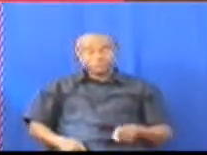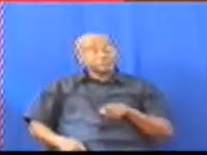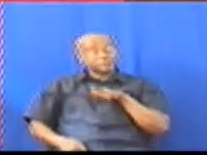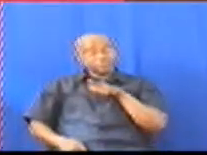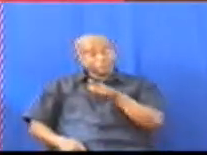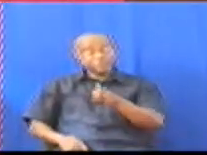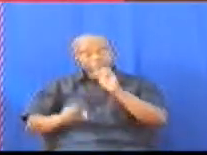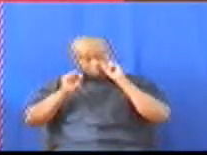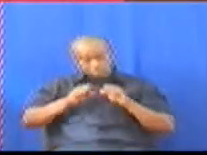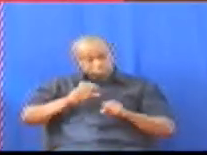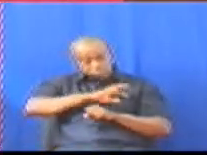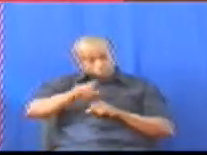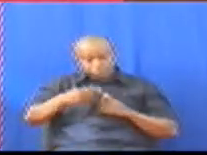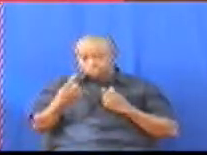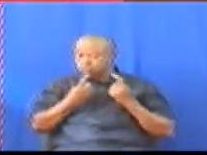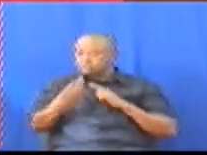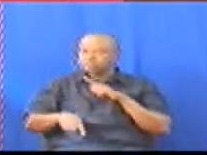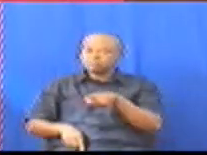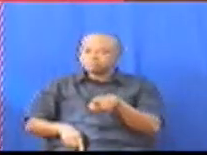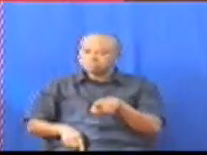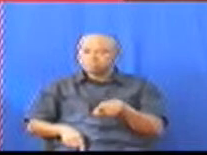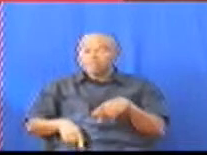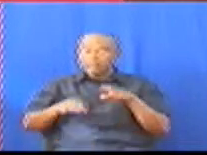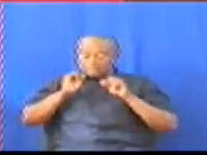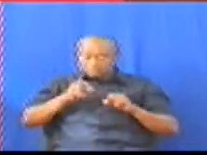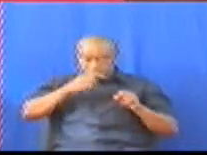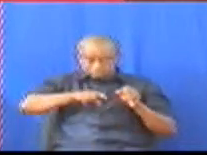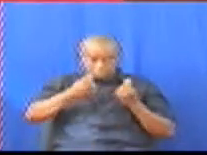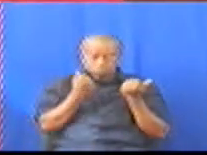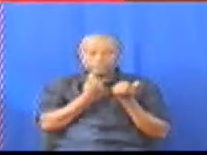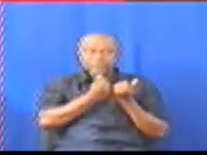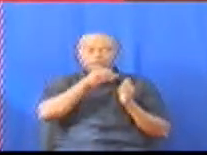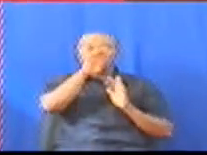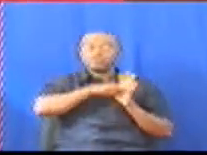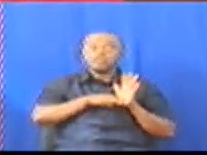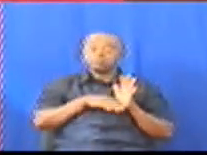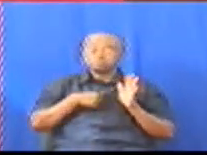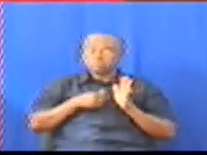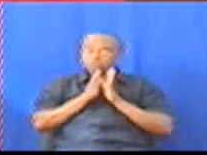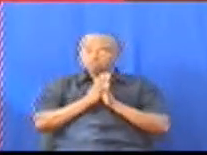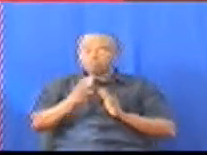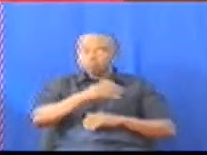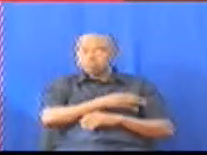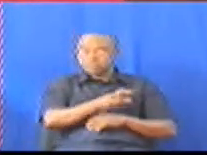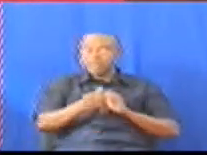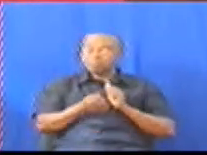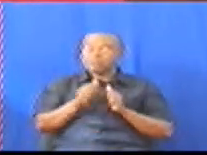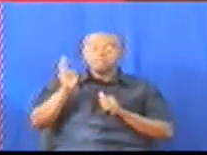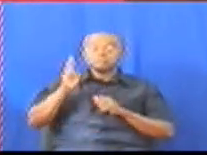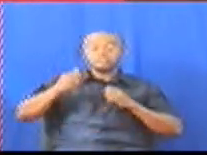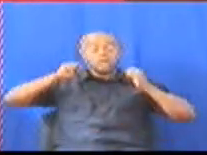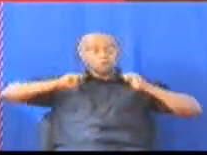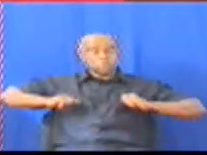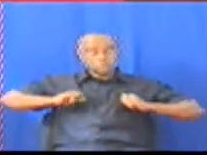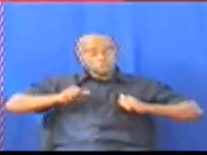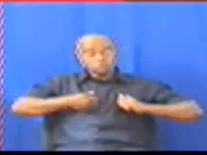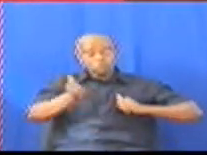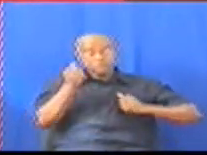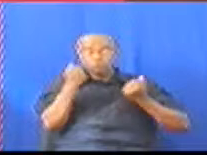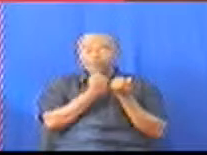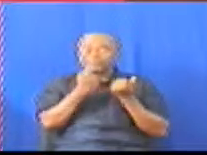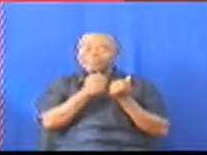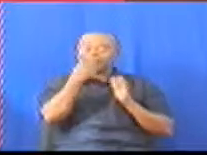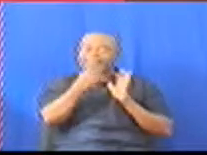inatakiwa kujikita hapa, kwamba sasa tutunge utaratibu, tumuombe sasa wizara ya maliasili na utalii watunge kanuni ambazo